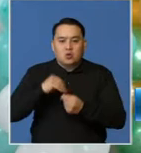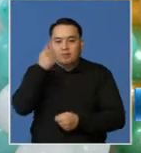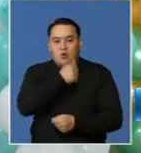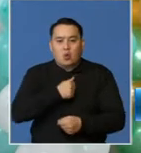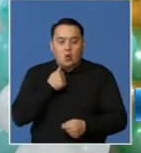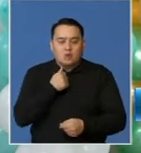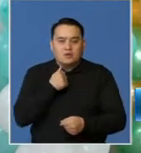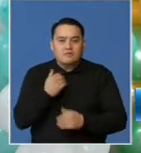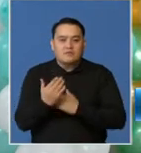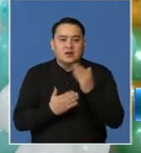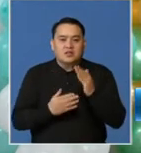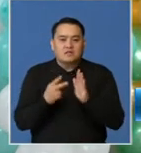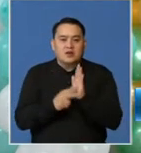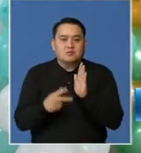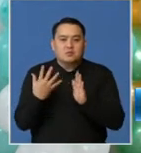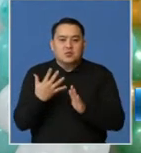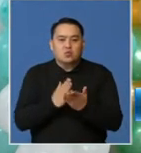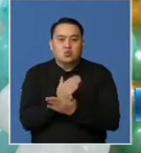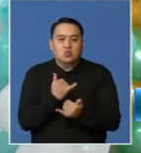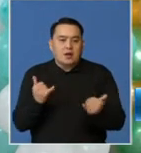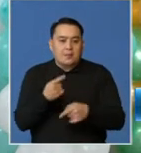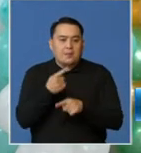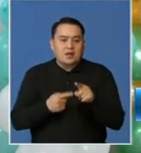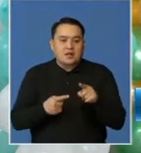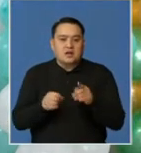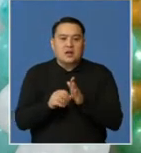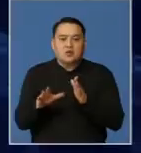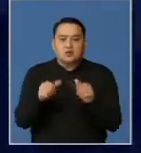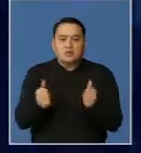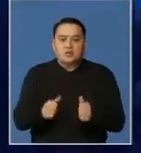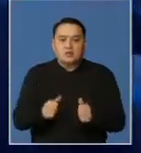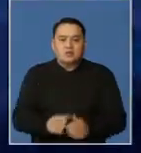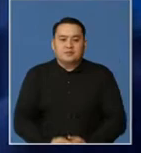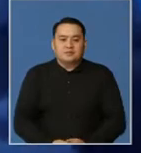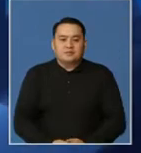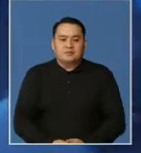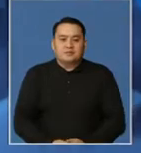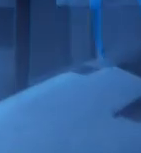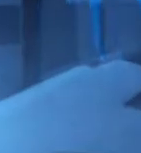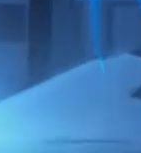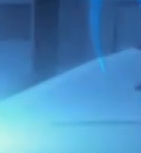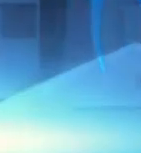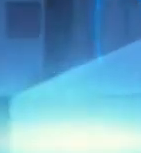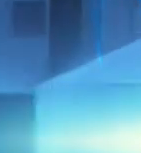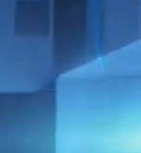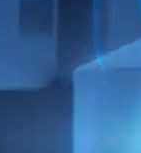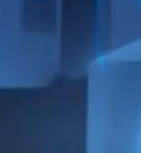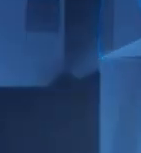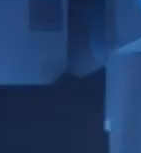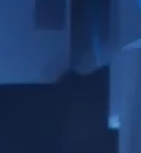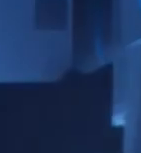мы оказали свыше 85 тысяч услуг, половина из них в электронном формате. Дамир Анитов, Ержан Дюсенов, телеканал